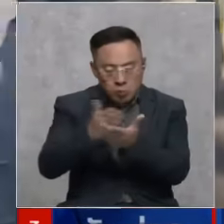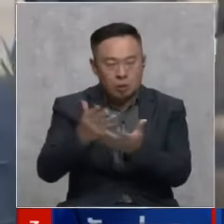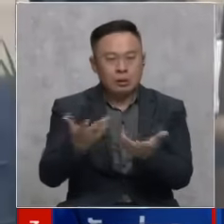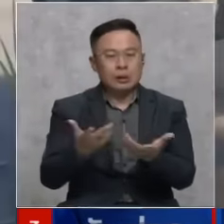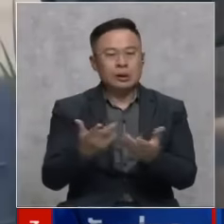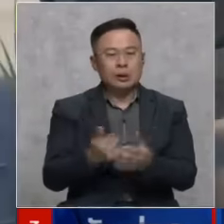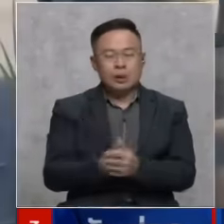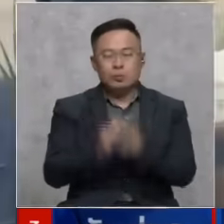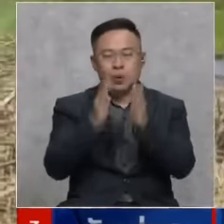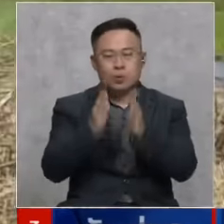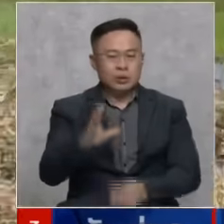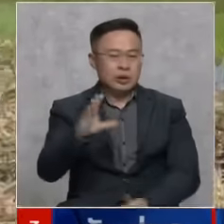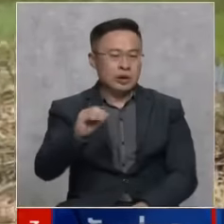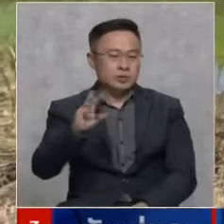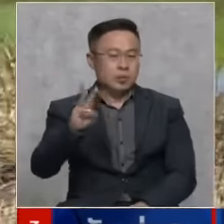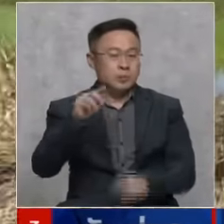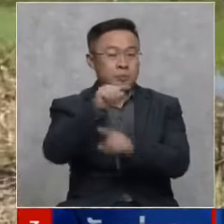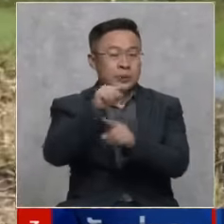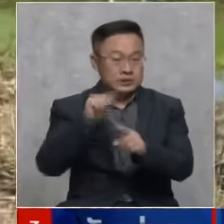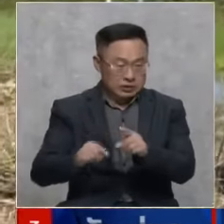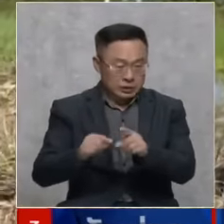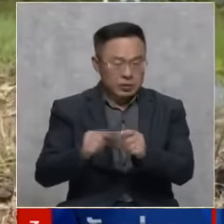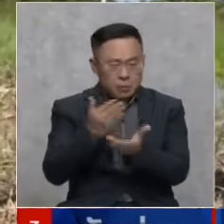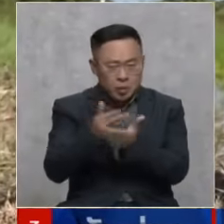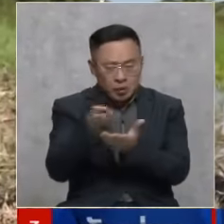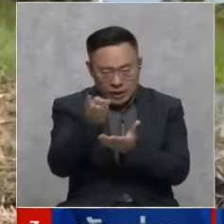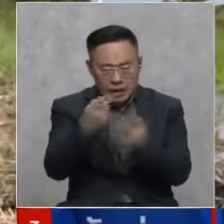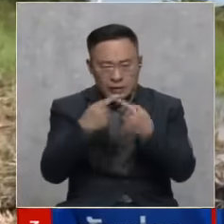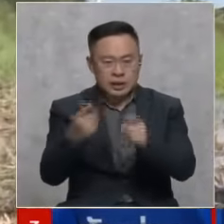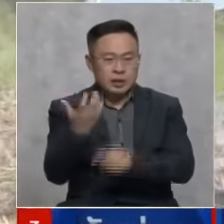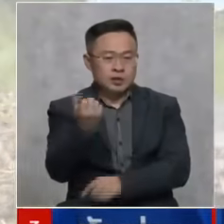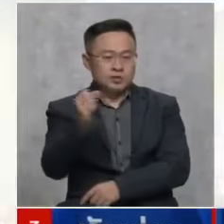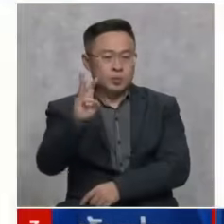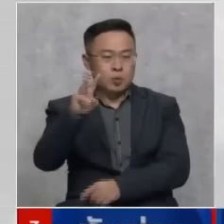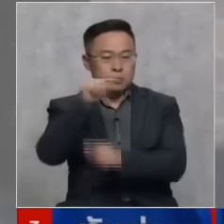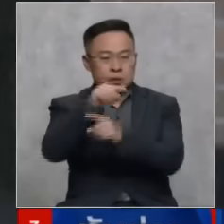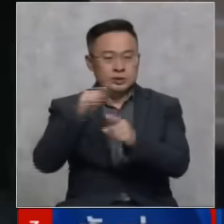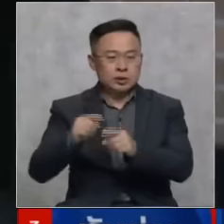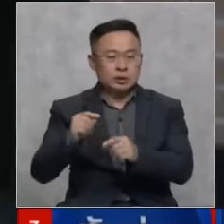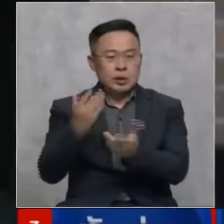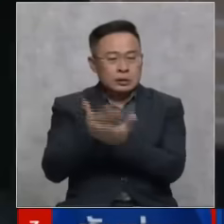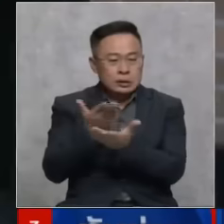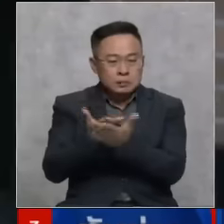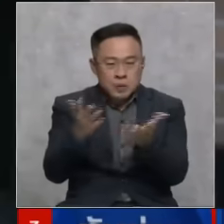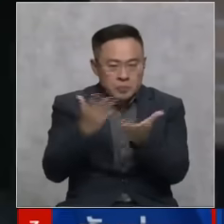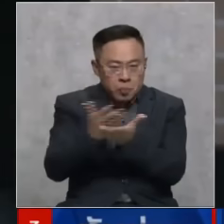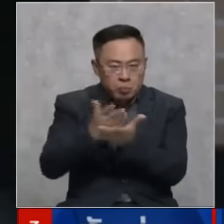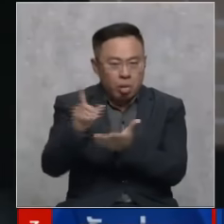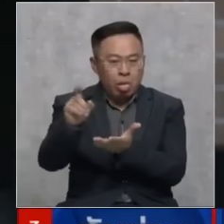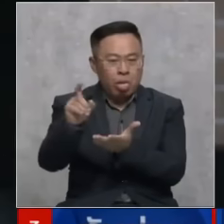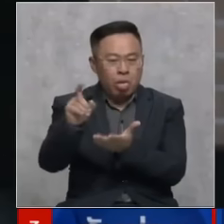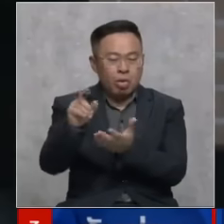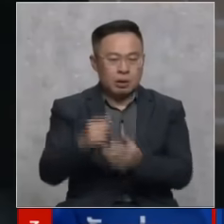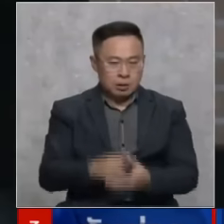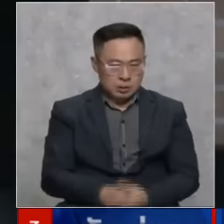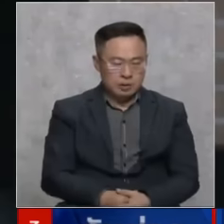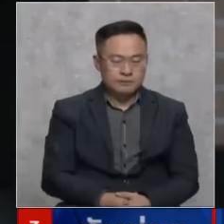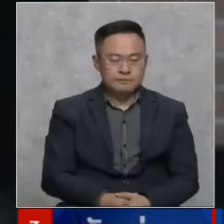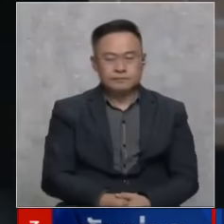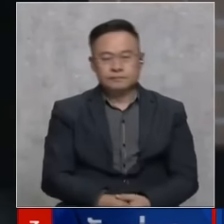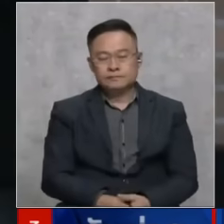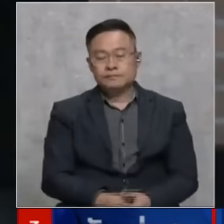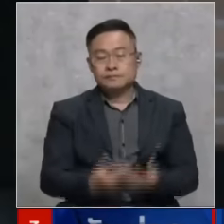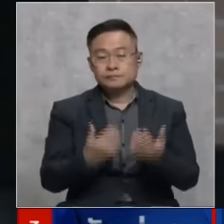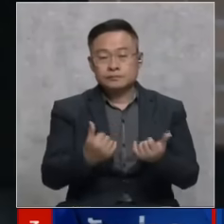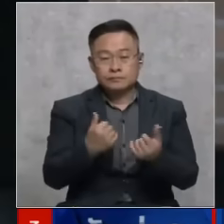หนี้เพียงบางส่วนและอีก 16% ไม่สามารถชำระหนี้ได้เลยขณะที่รองศาสตราจารย์ดร.ภูมิสิทธิ์มหา